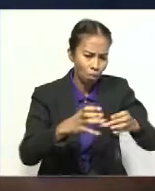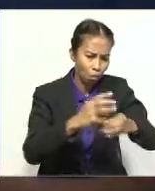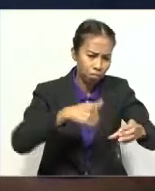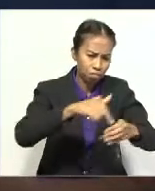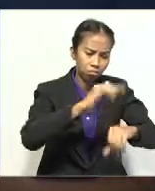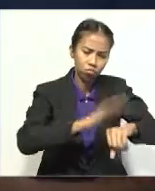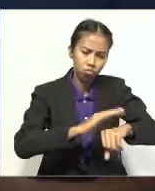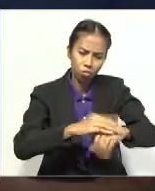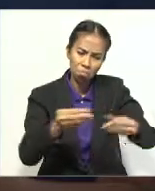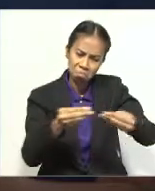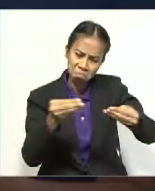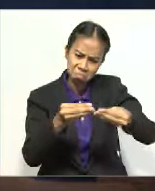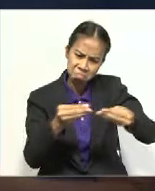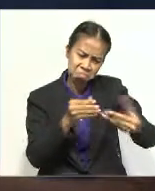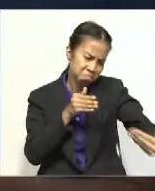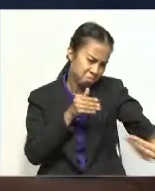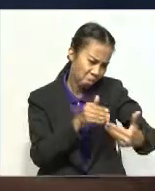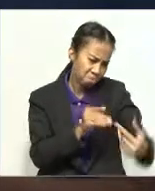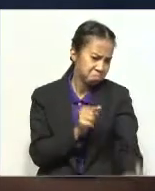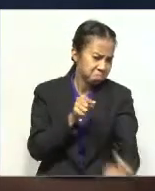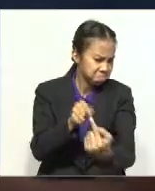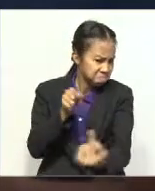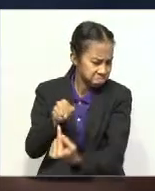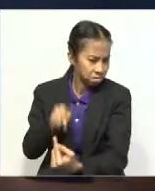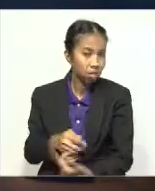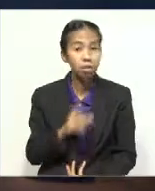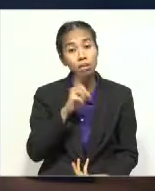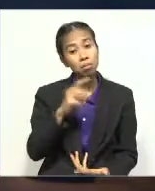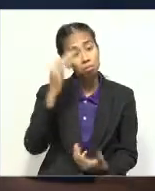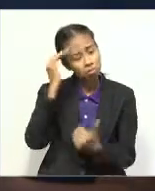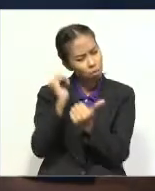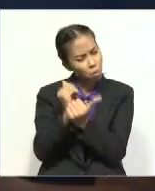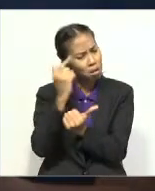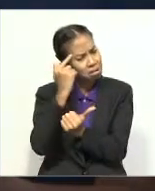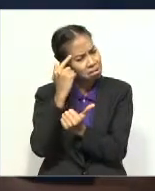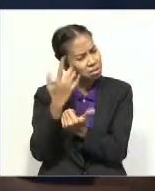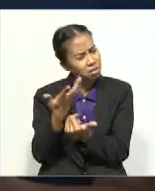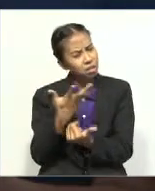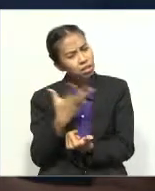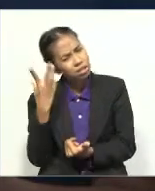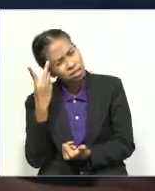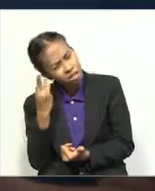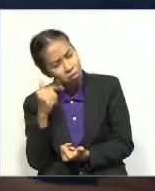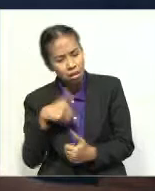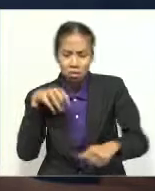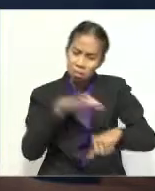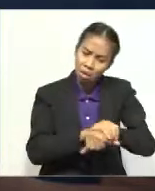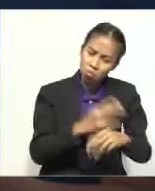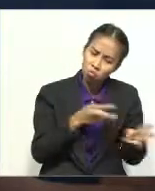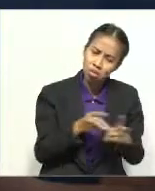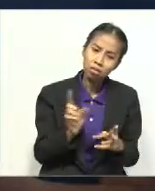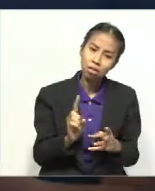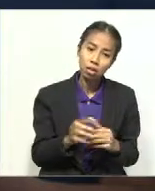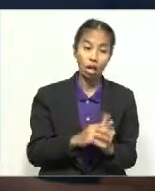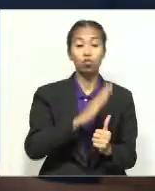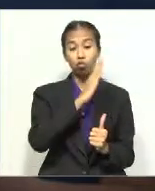นนักการพนันโดยตรงเนี่ยตรงนี้ตำรวจกังวลหรือว่าหนักใจในเรื่องของวิธีการที่จะติดตามจับกลุ่มอะไรไหมท่าน คือถ้าเข้า